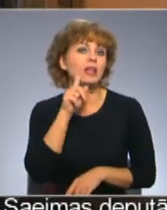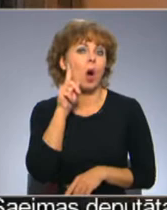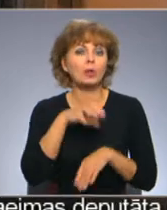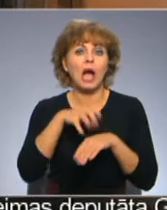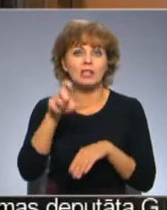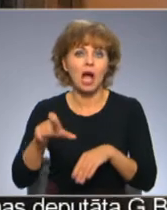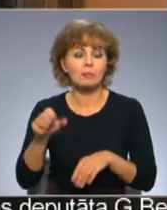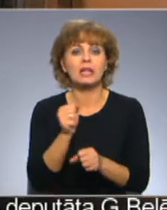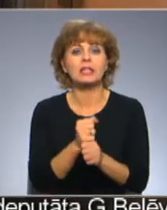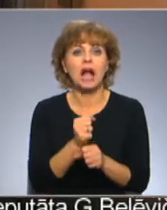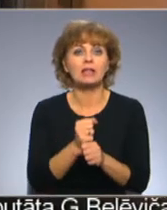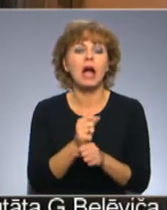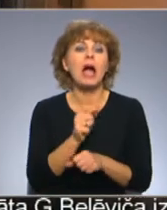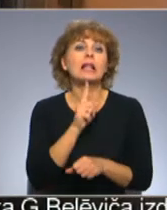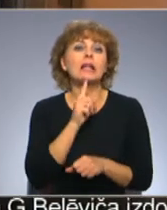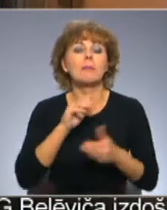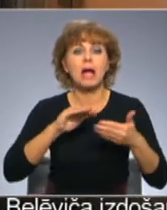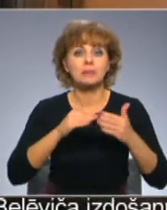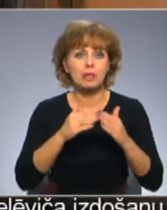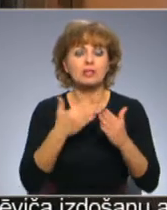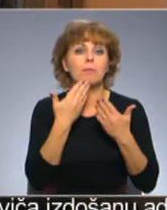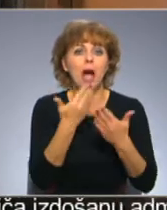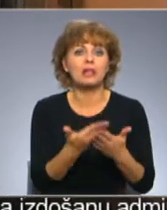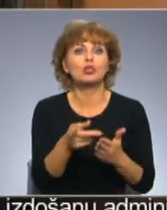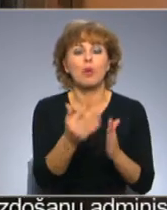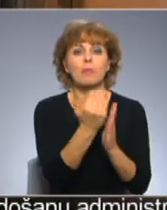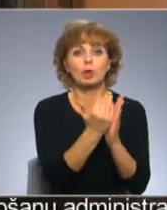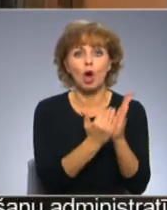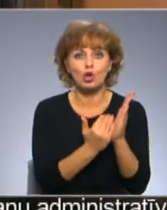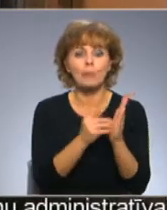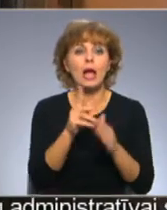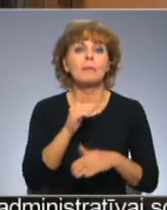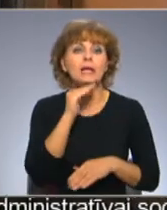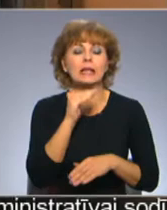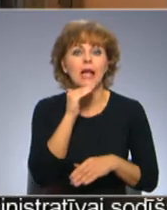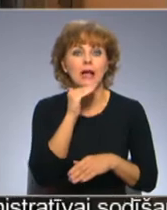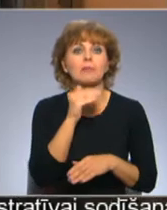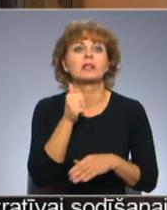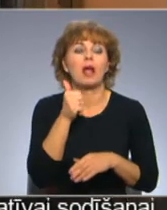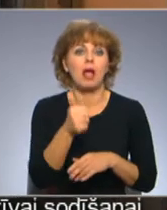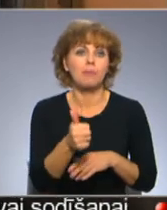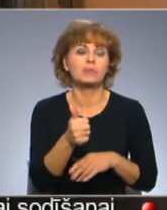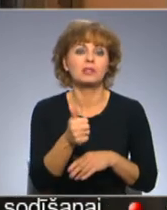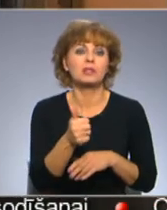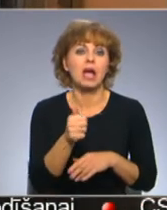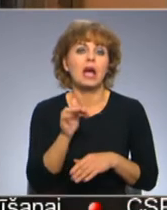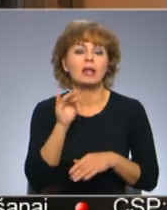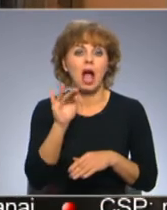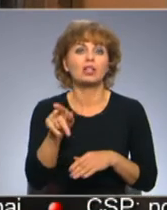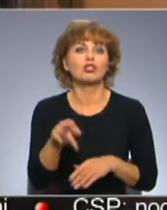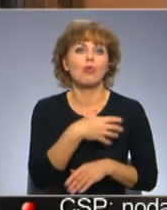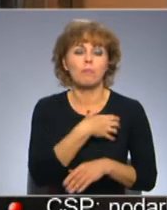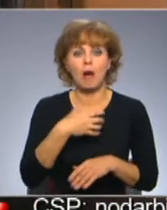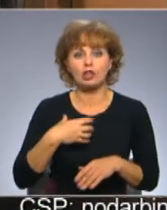strādā Liepājas pilsētā, pateicoties šī programmai, ir pietiekams rādītājs tam, ka pašvaldībai šāda